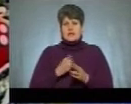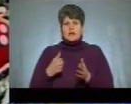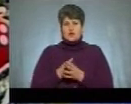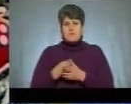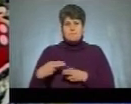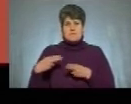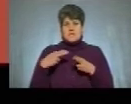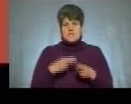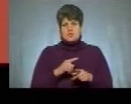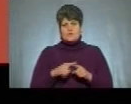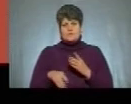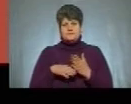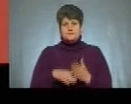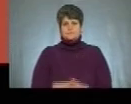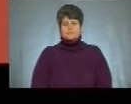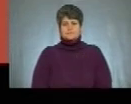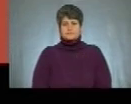швидкої.